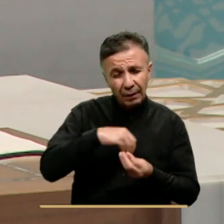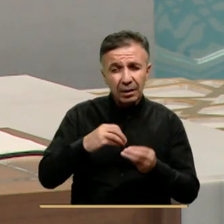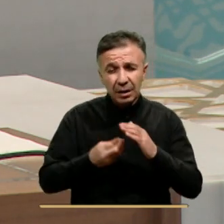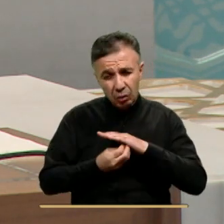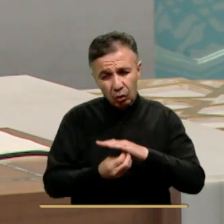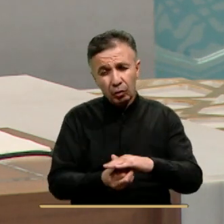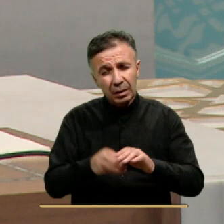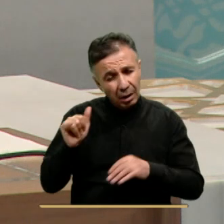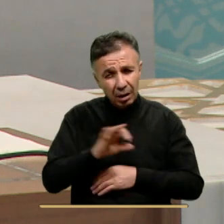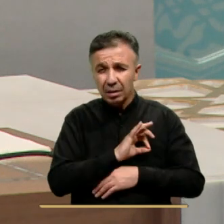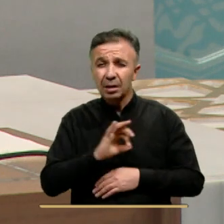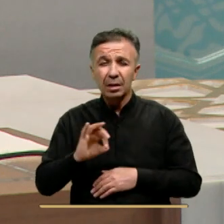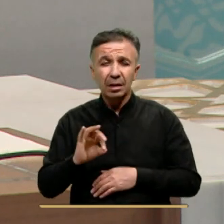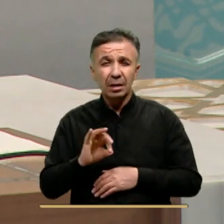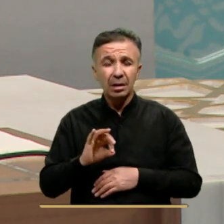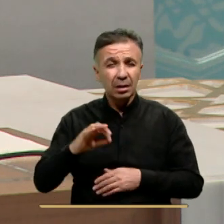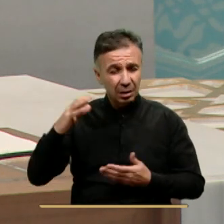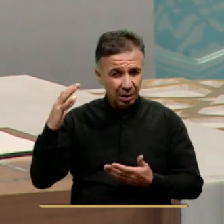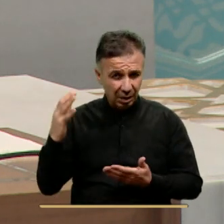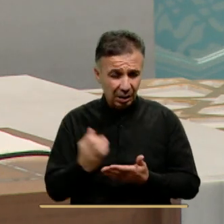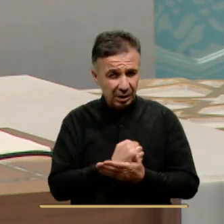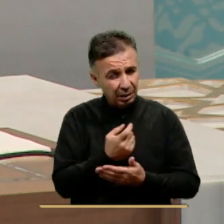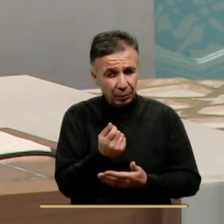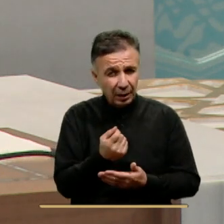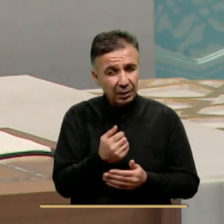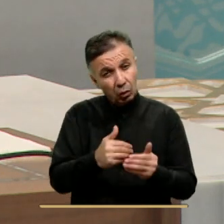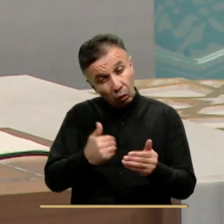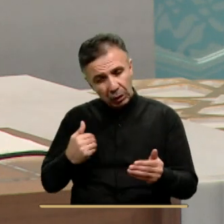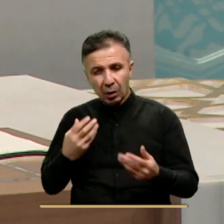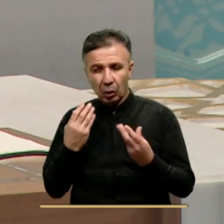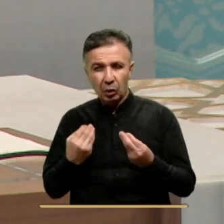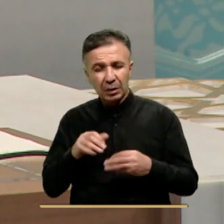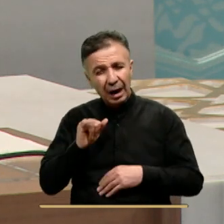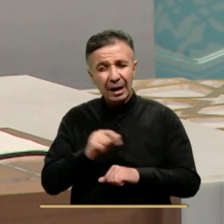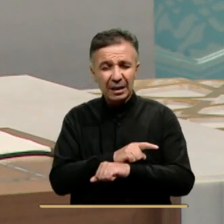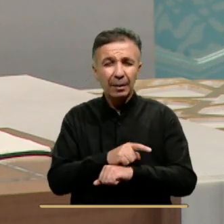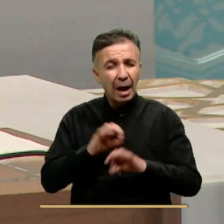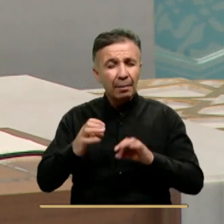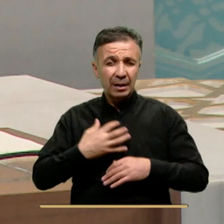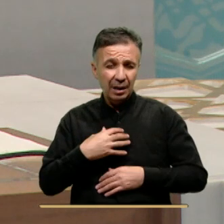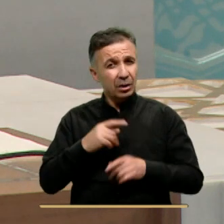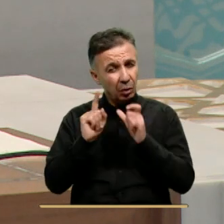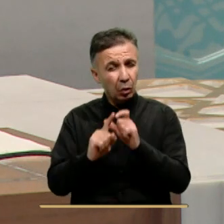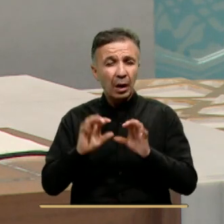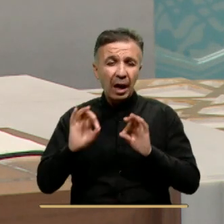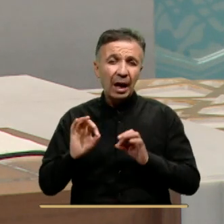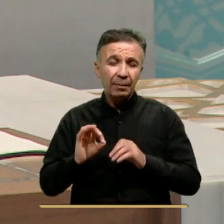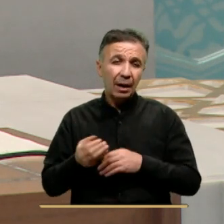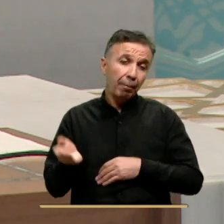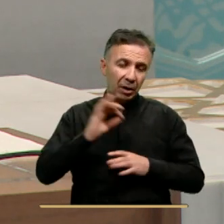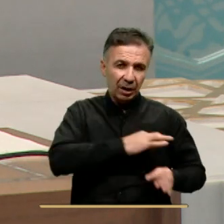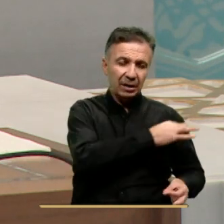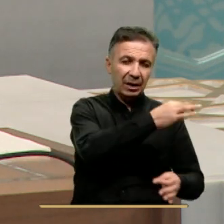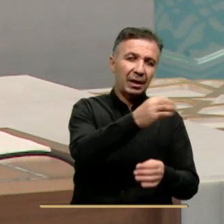haksız kazançtan uzak duruyorsa bir mümin aynı zamanda hem kendisini hem de diğer insanları da